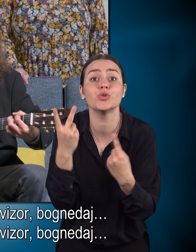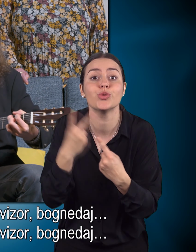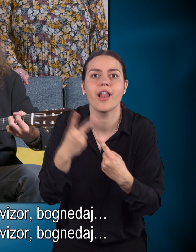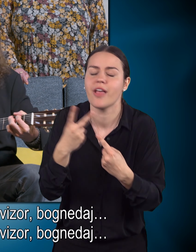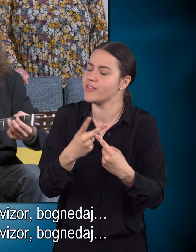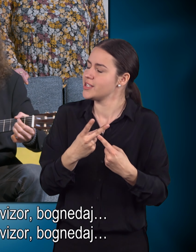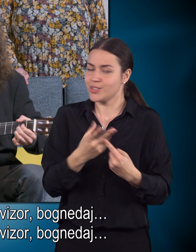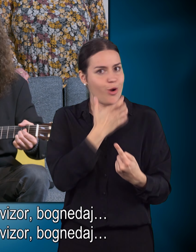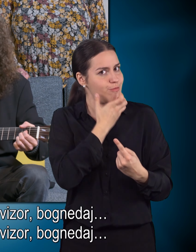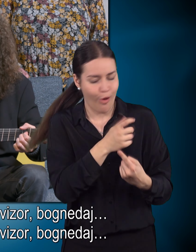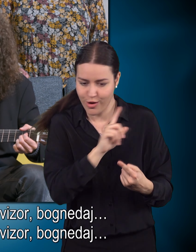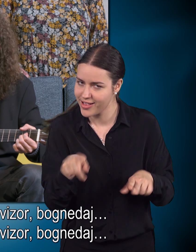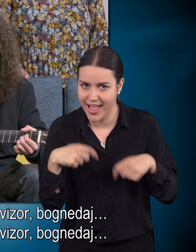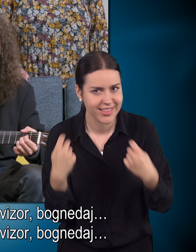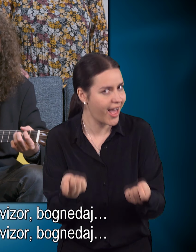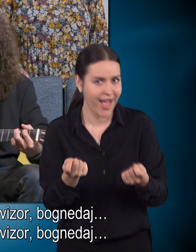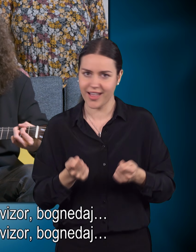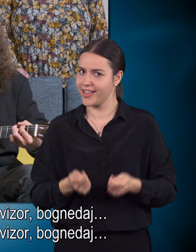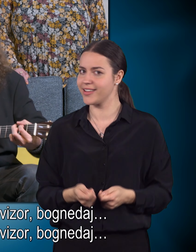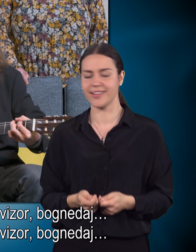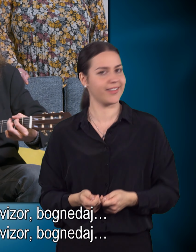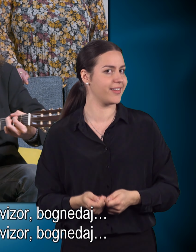crklo televizor, Bog ne daj.